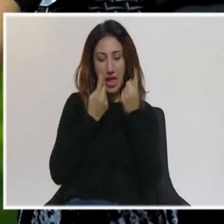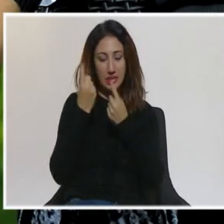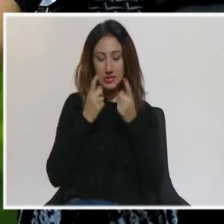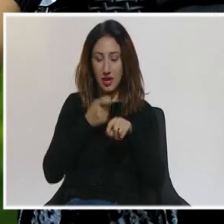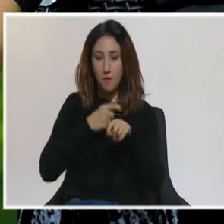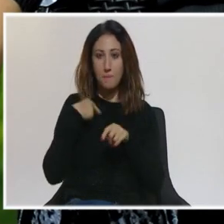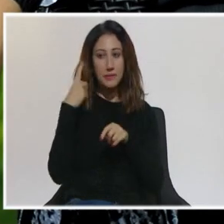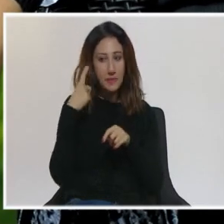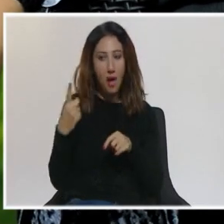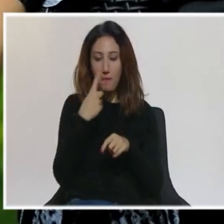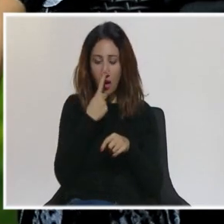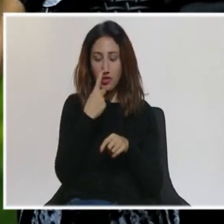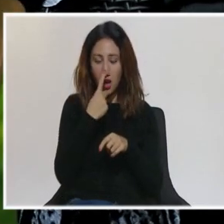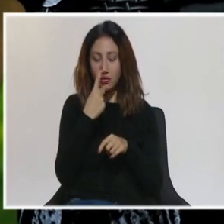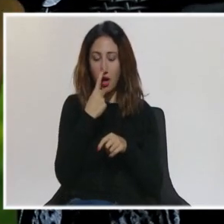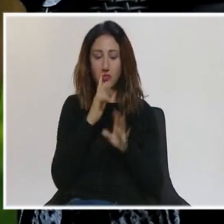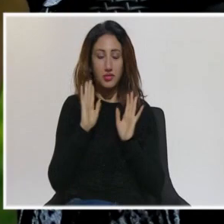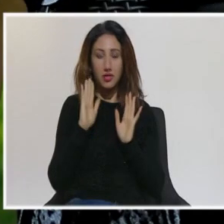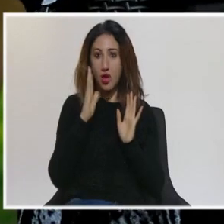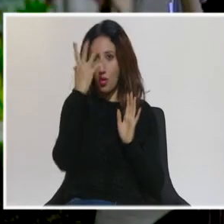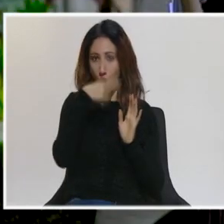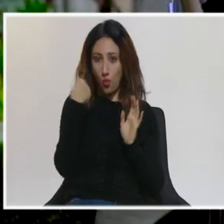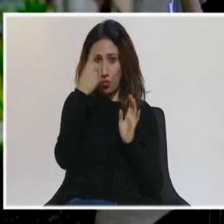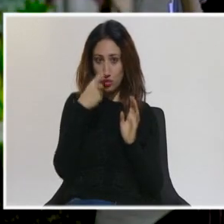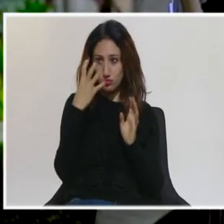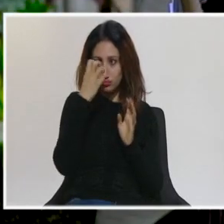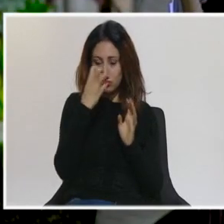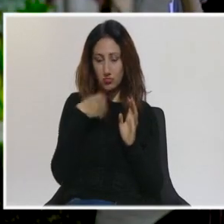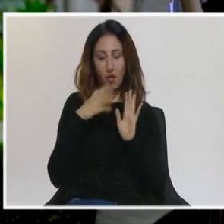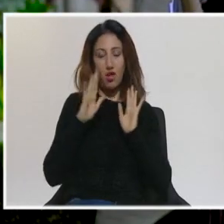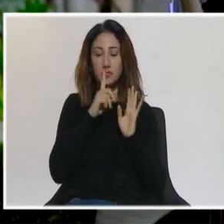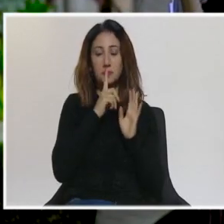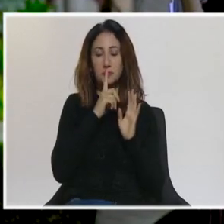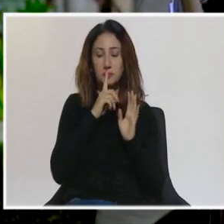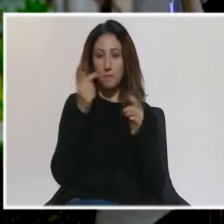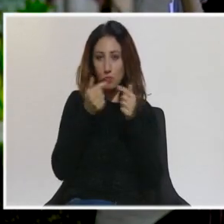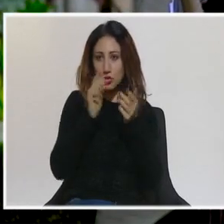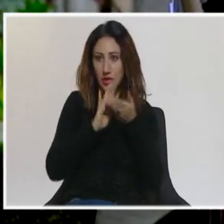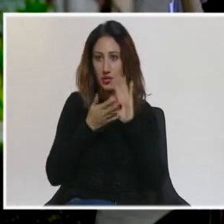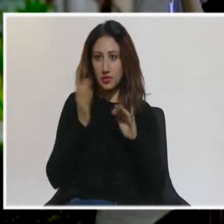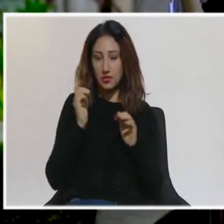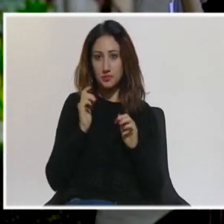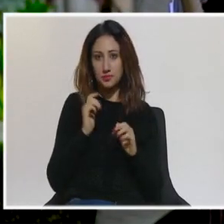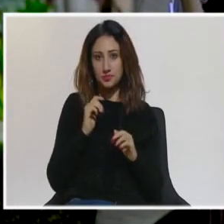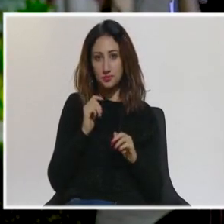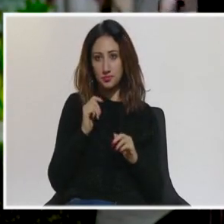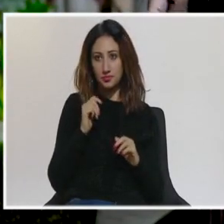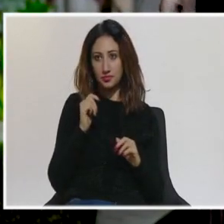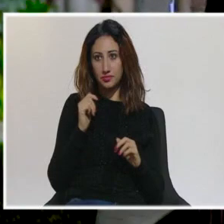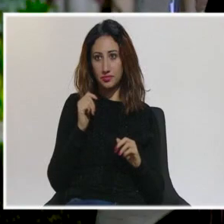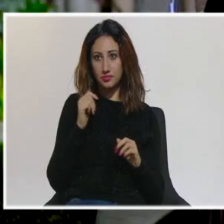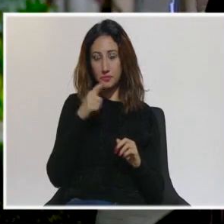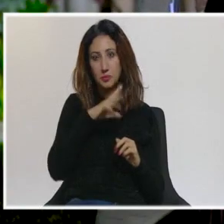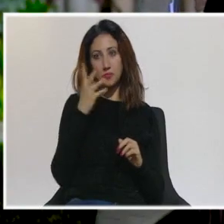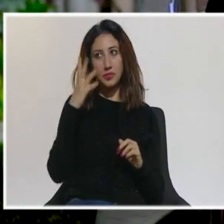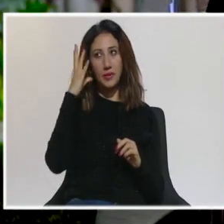بسمع كلامه يعني لما بلاقيه بابا قلب وشه بسكت طب ايه اكتر مزاج بيعجبه وهو قاعد في البيت حاجه